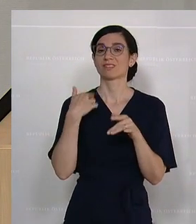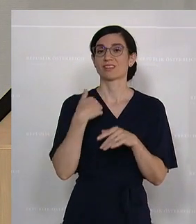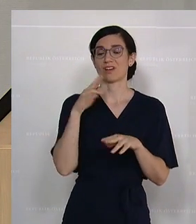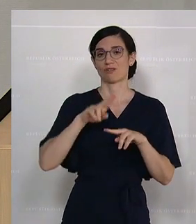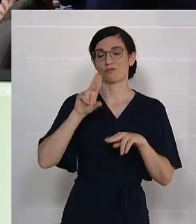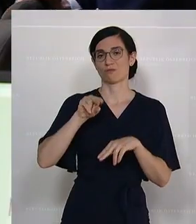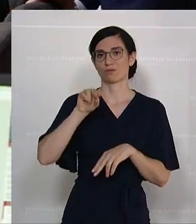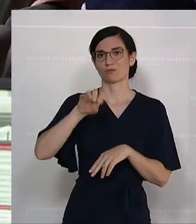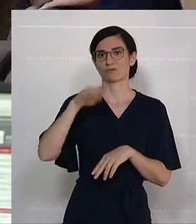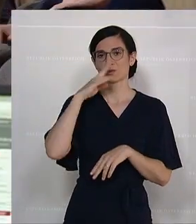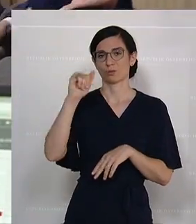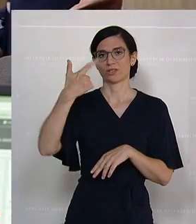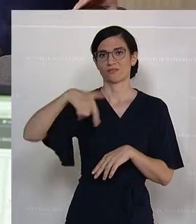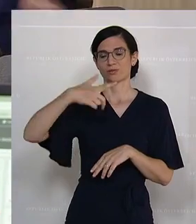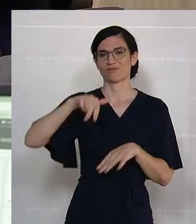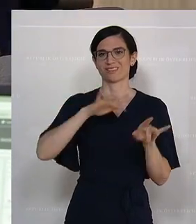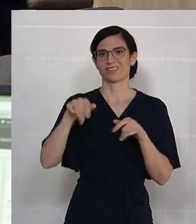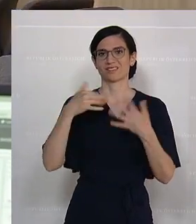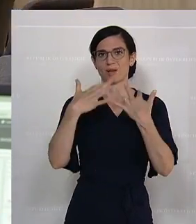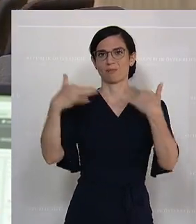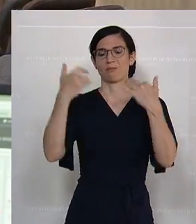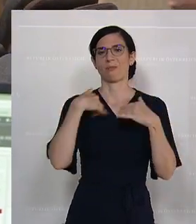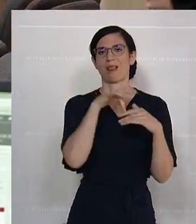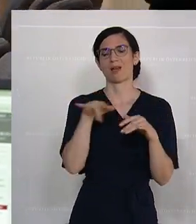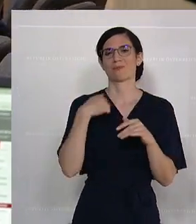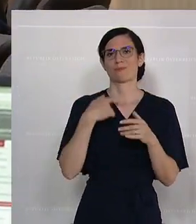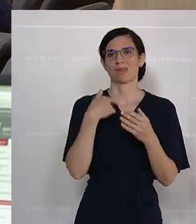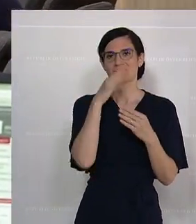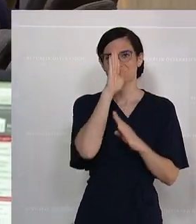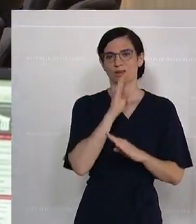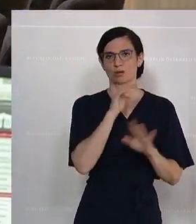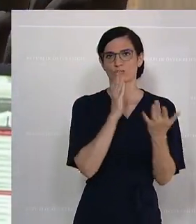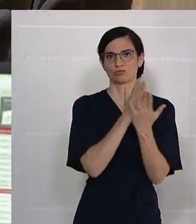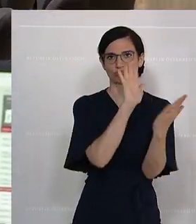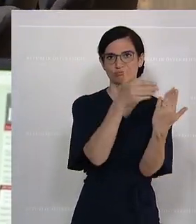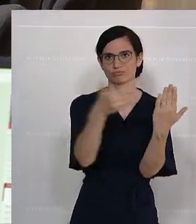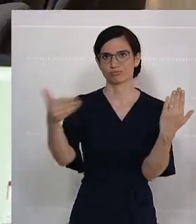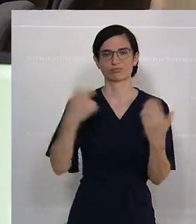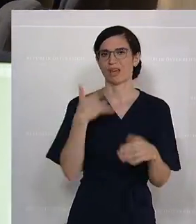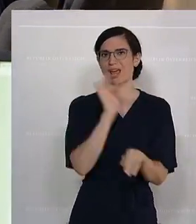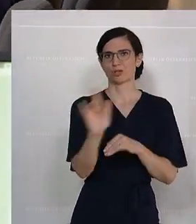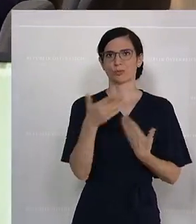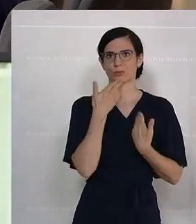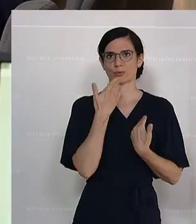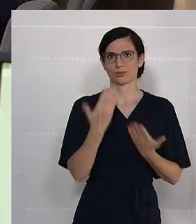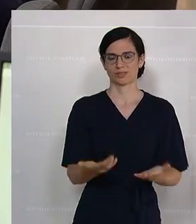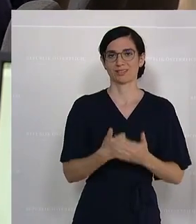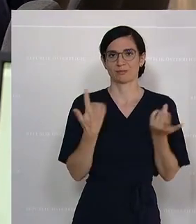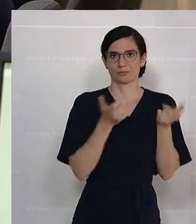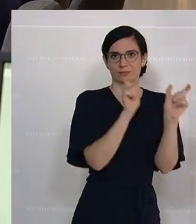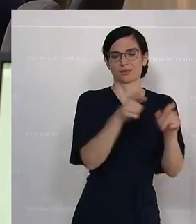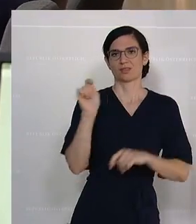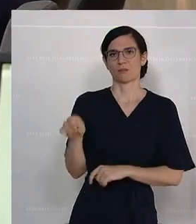15 juni 20 22 sind parlamentsdirektion aufgelegen und wurden nicht beanstandet verändert sind hatte die